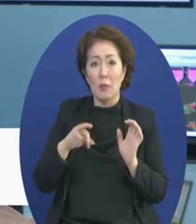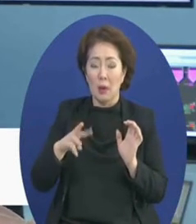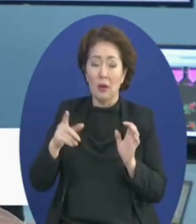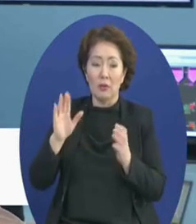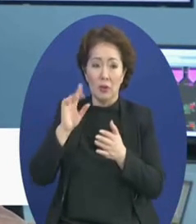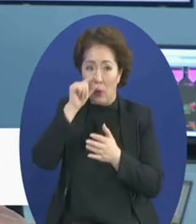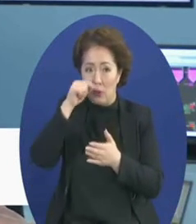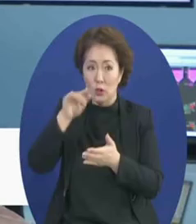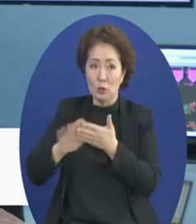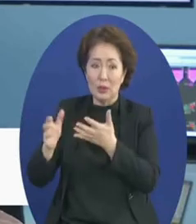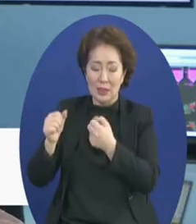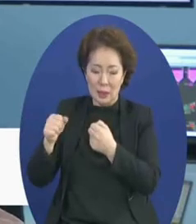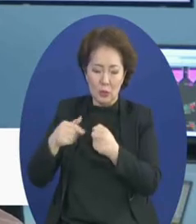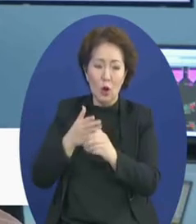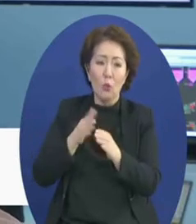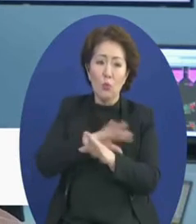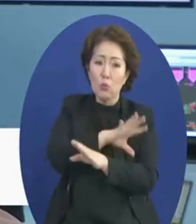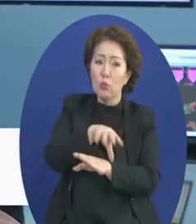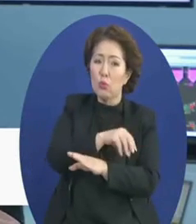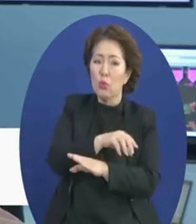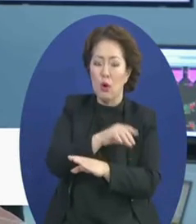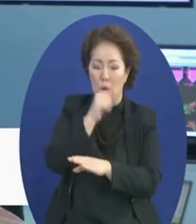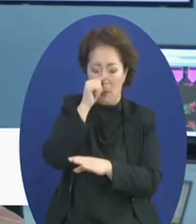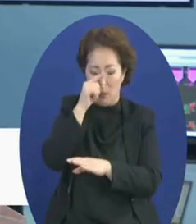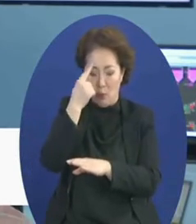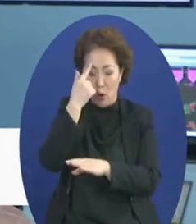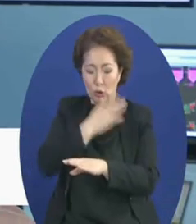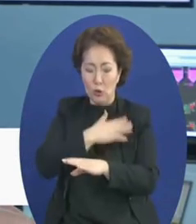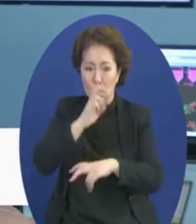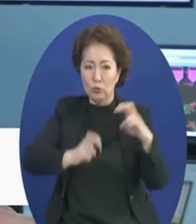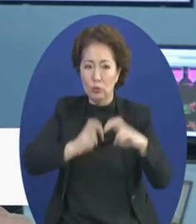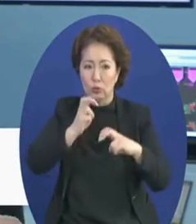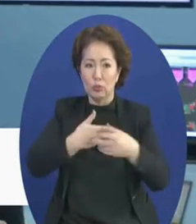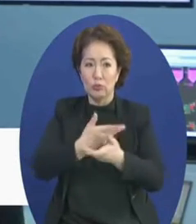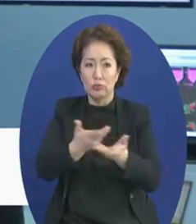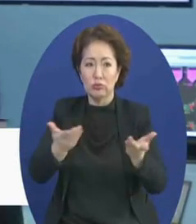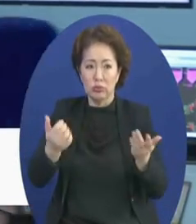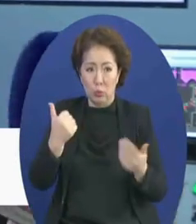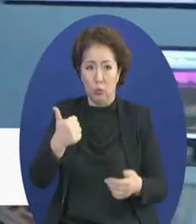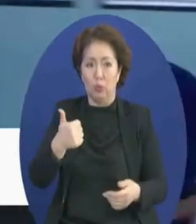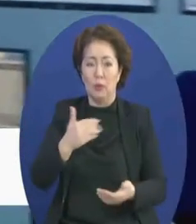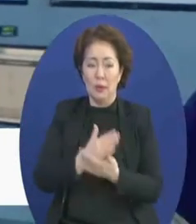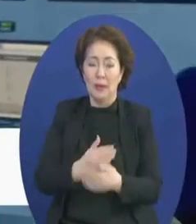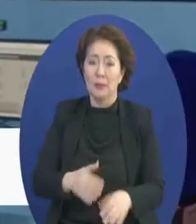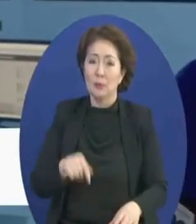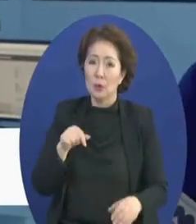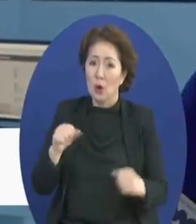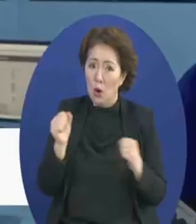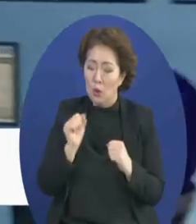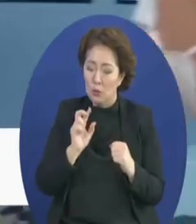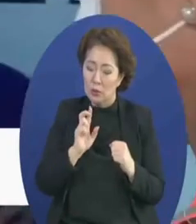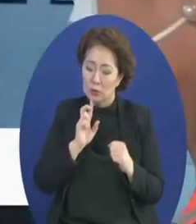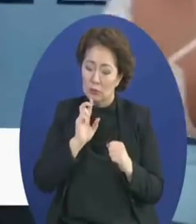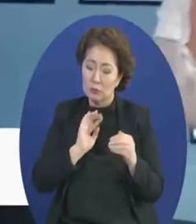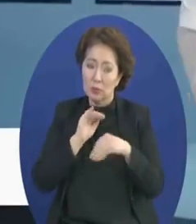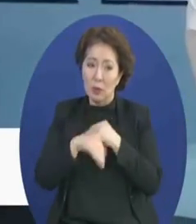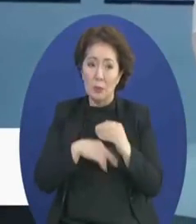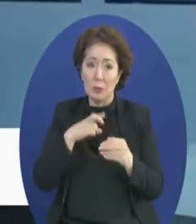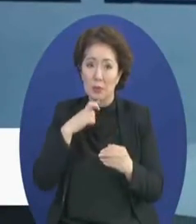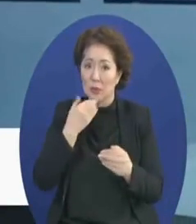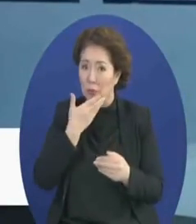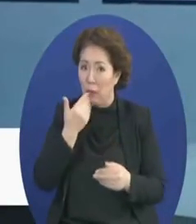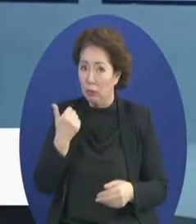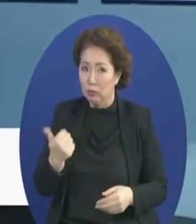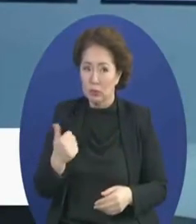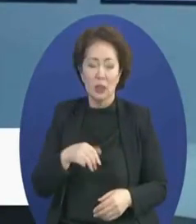манай дотоодын станцууд манай бусад хэрэглээг бол хаагаад явж байгаа. Одоо энэ өвлийг үнтэй давхад ямар ч асуудал байхгүй гэж ойлгож байна. Тийм